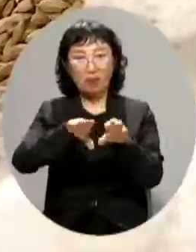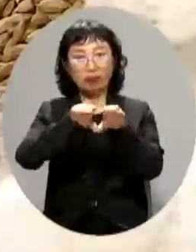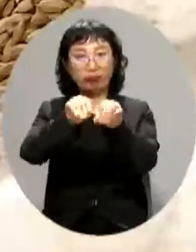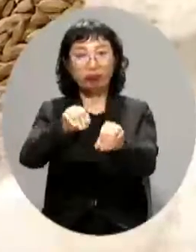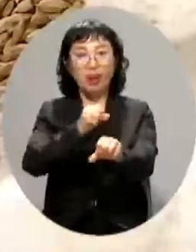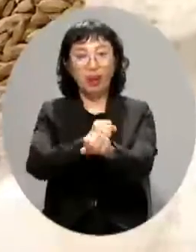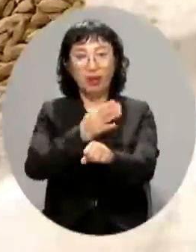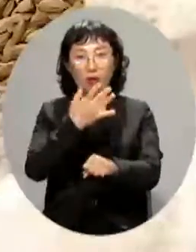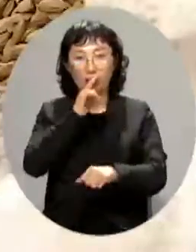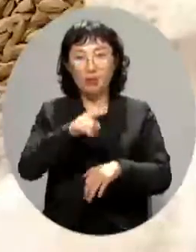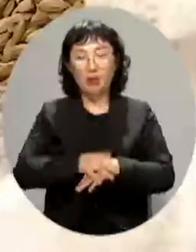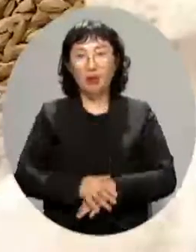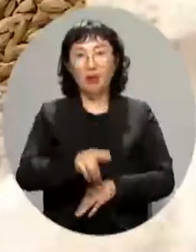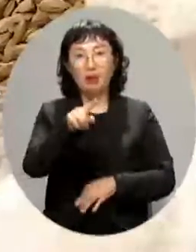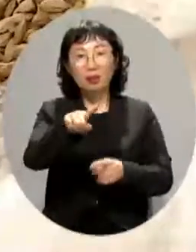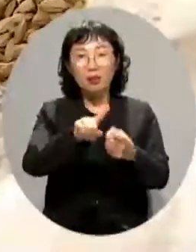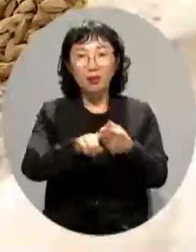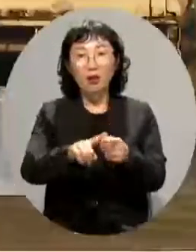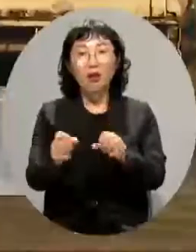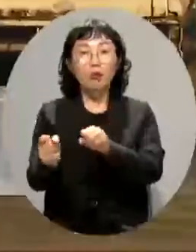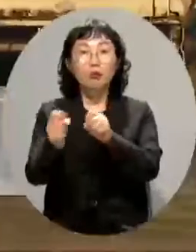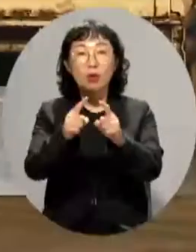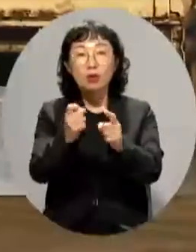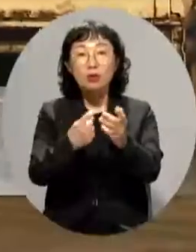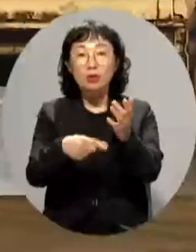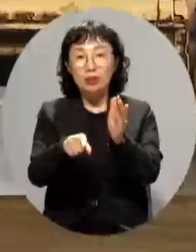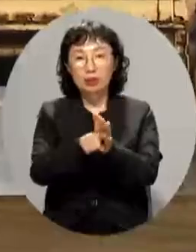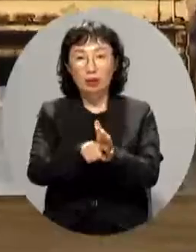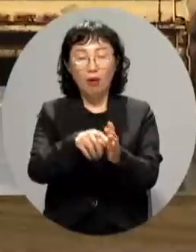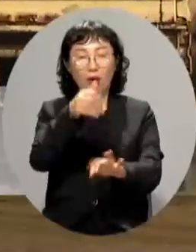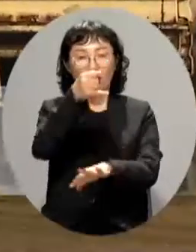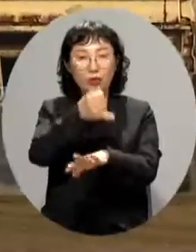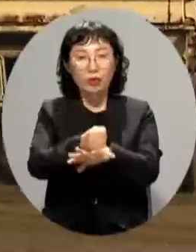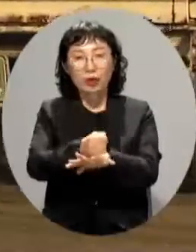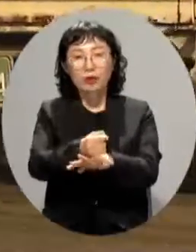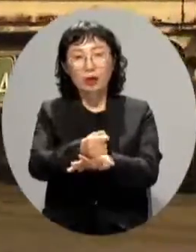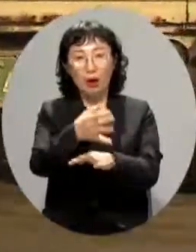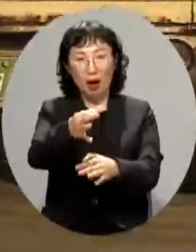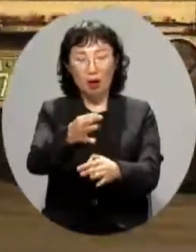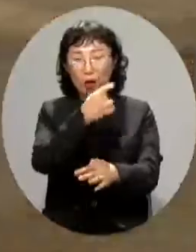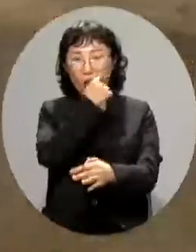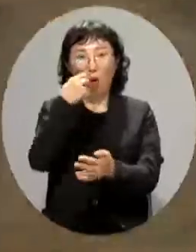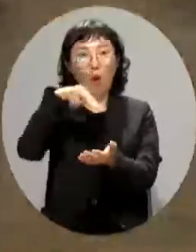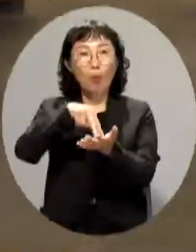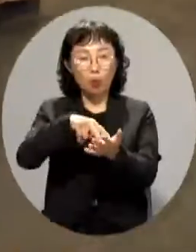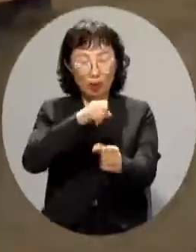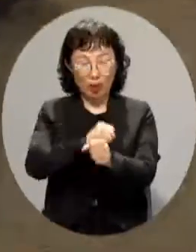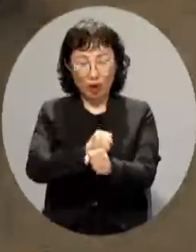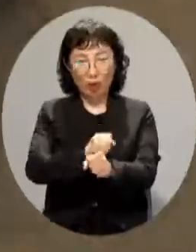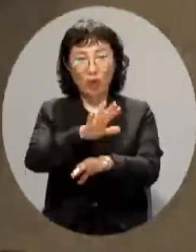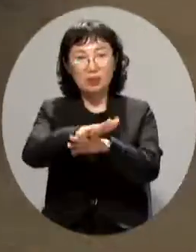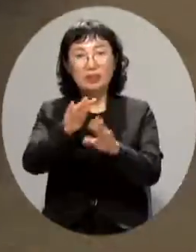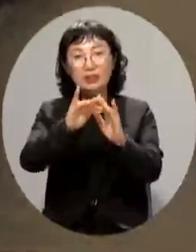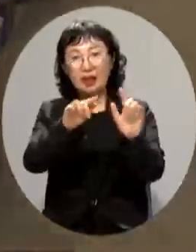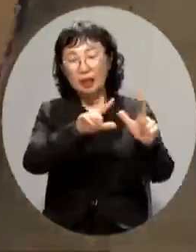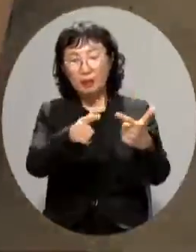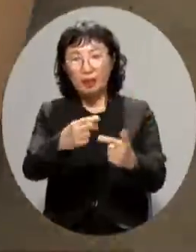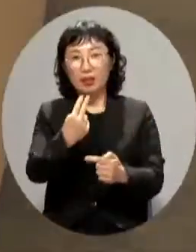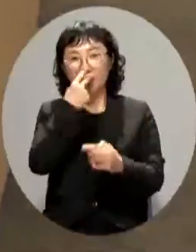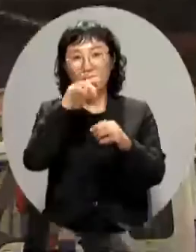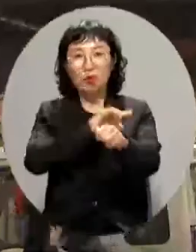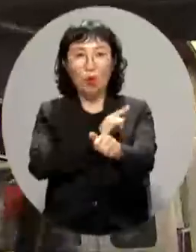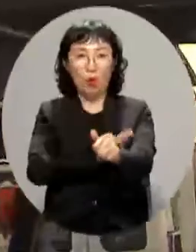또한 수매제 부하를 통해 최저가격을 보장해야 국민의 식량권과 농민의 생존권을 지킬 수 있다고